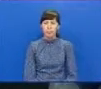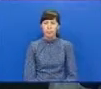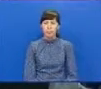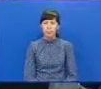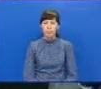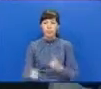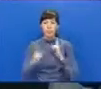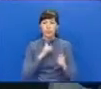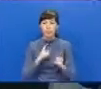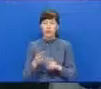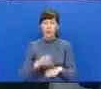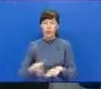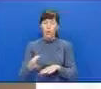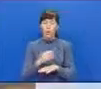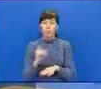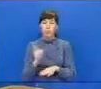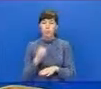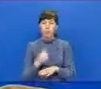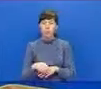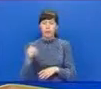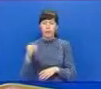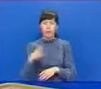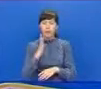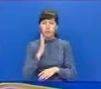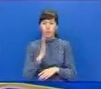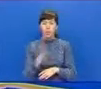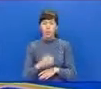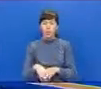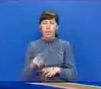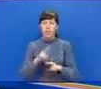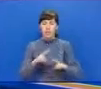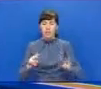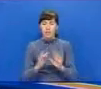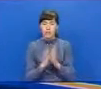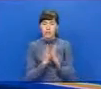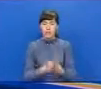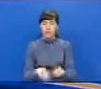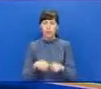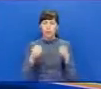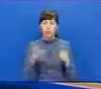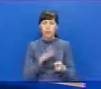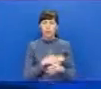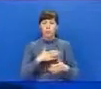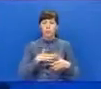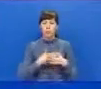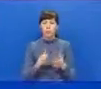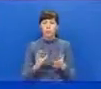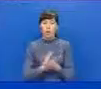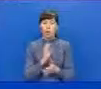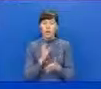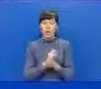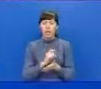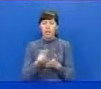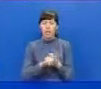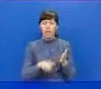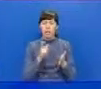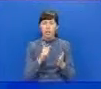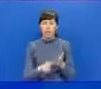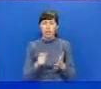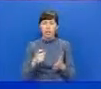Жиында сондай-ақ облысымызда алғаш рет жарық көрген әдеби журналдың тұсаукесер рәсімі болып өтті. Рухани басылымда бұдан былай ақын жазушылардың